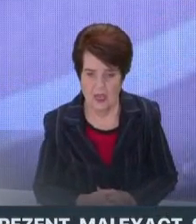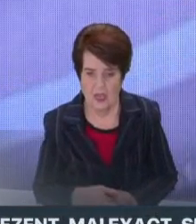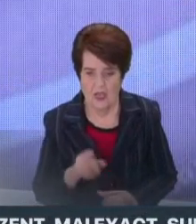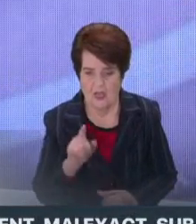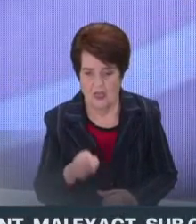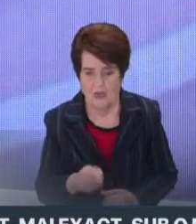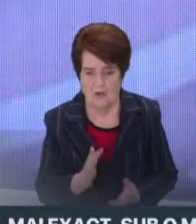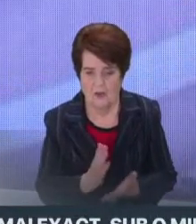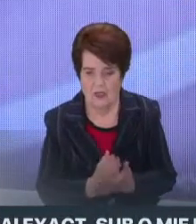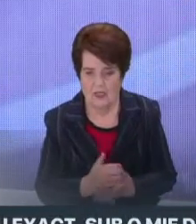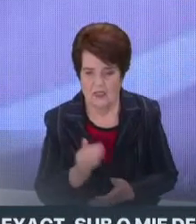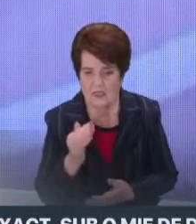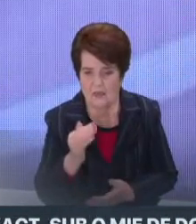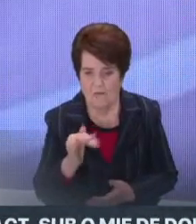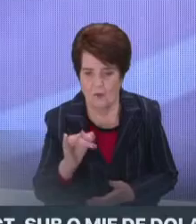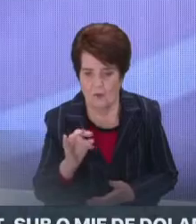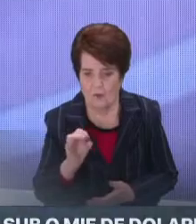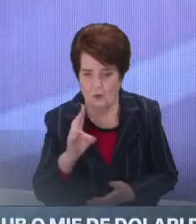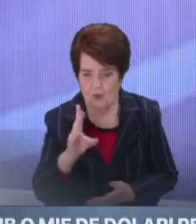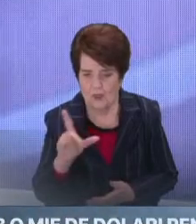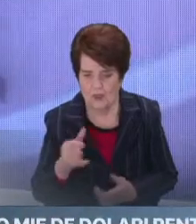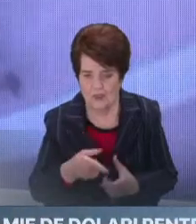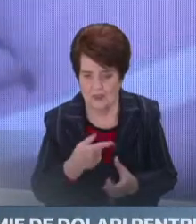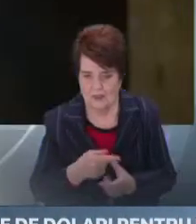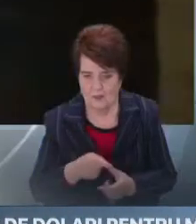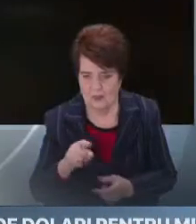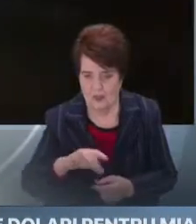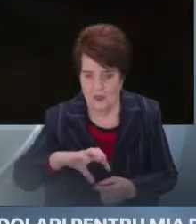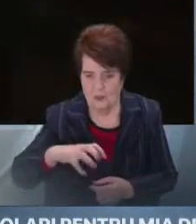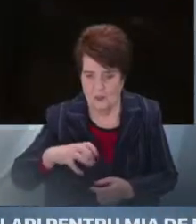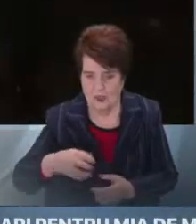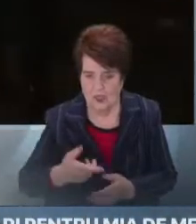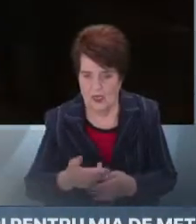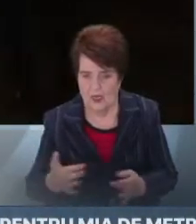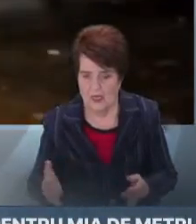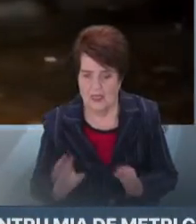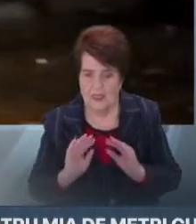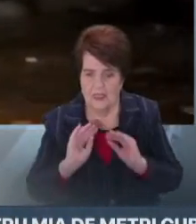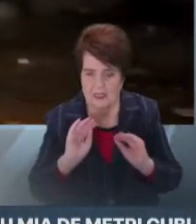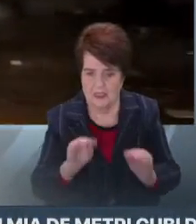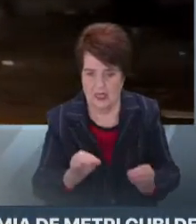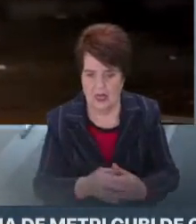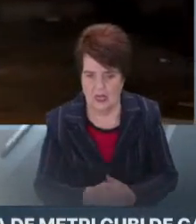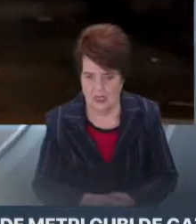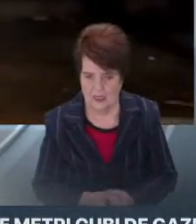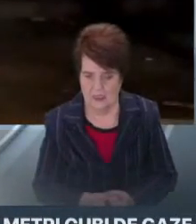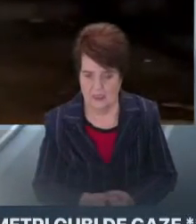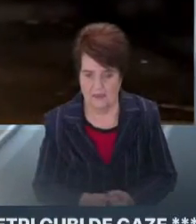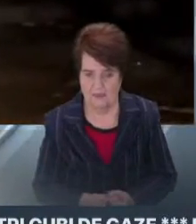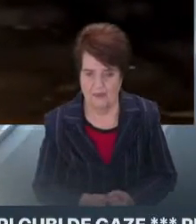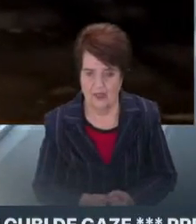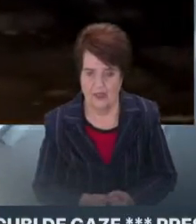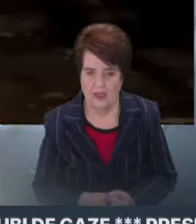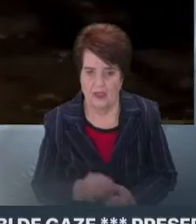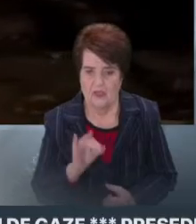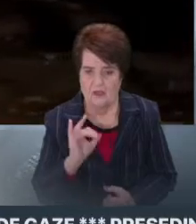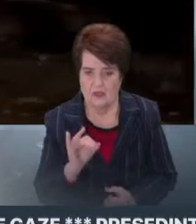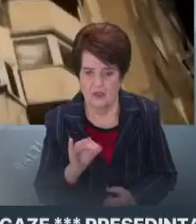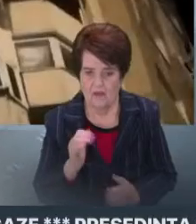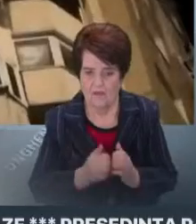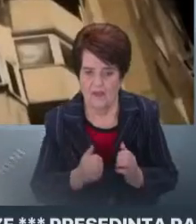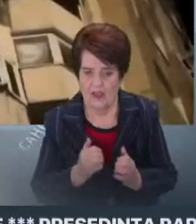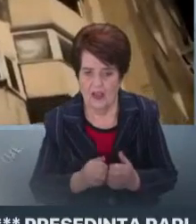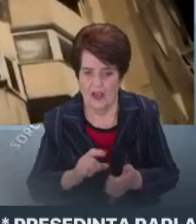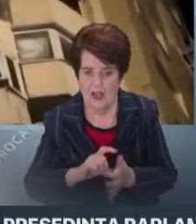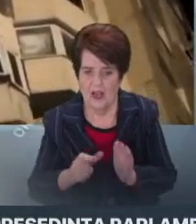furtunurile de conexiune dintre butelie și instalația de gătit și în fiecare